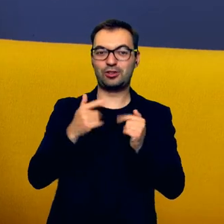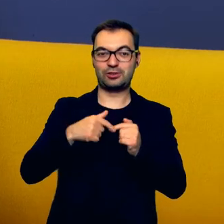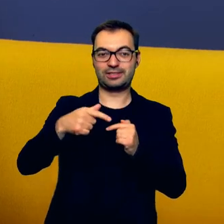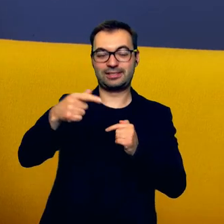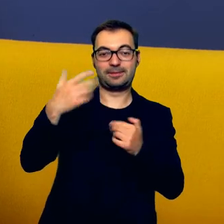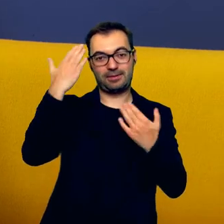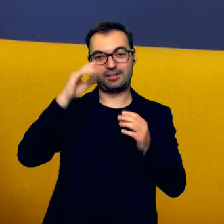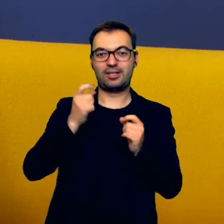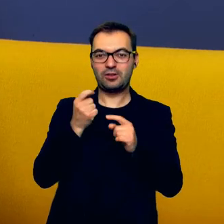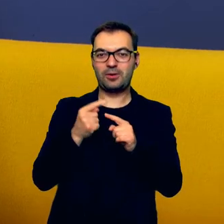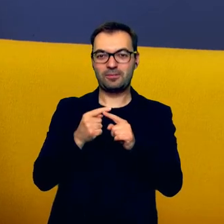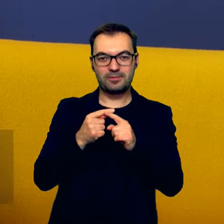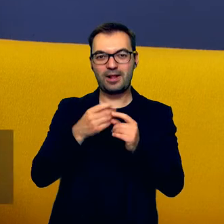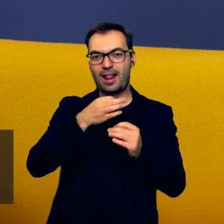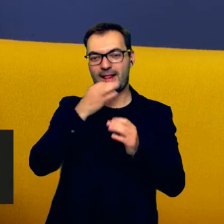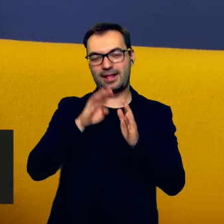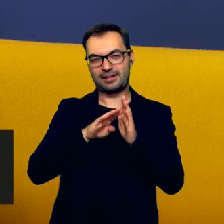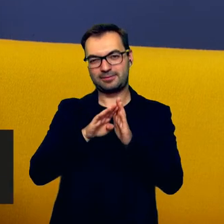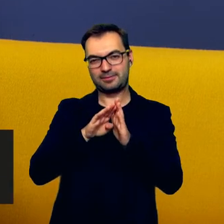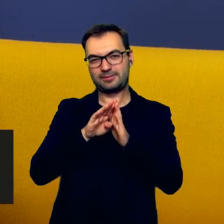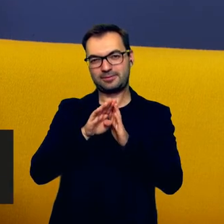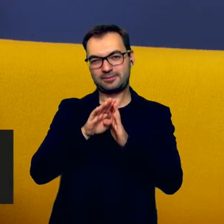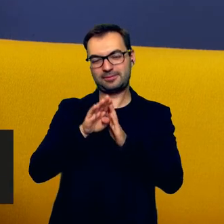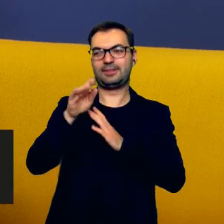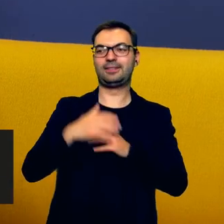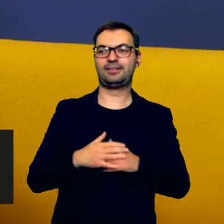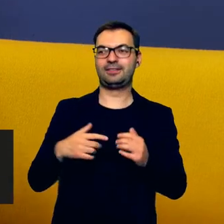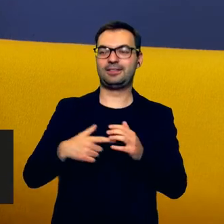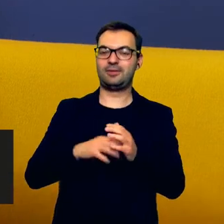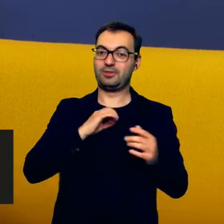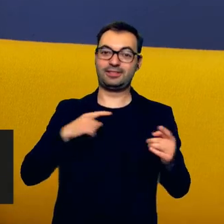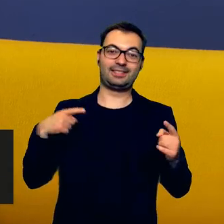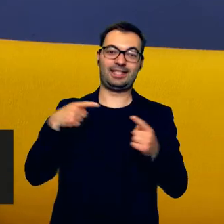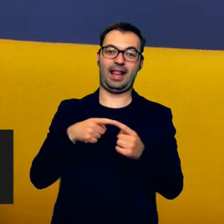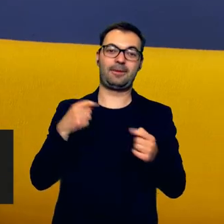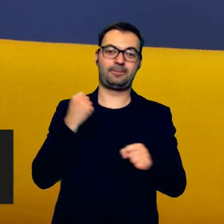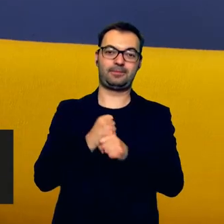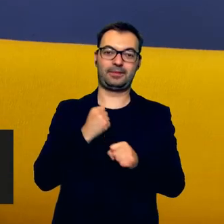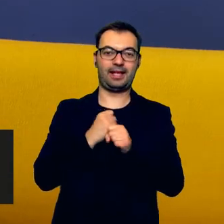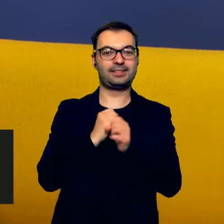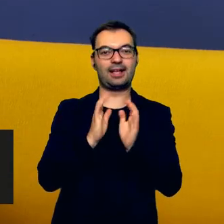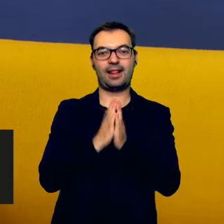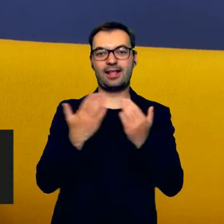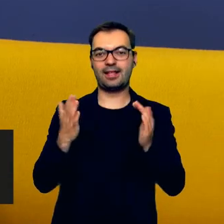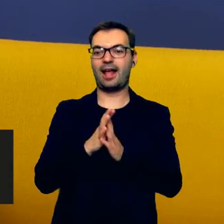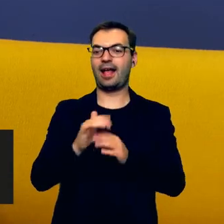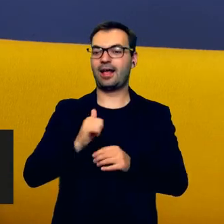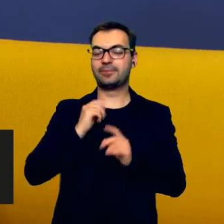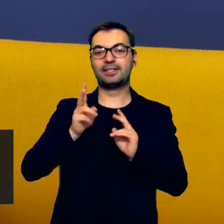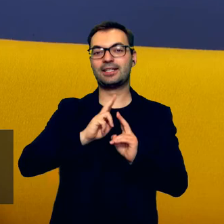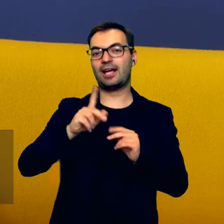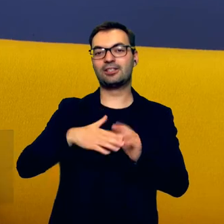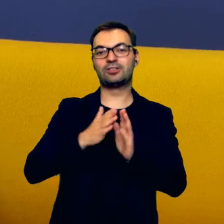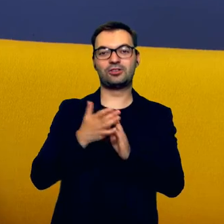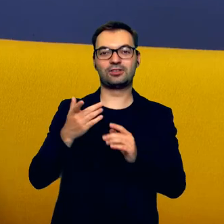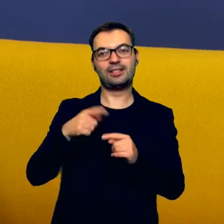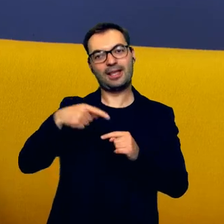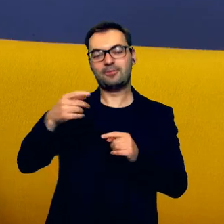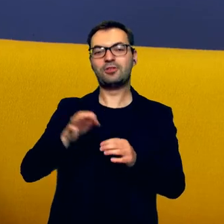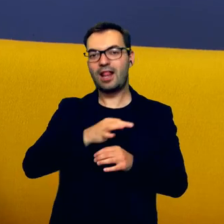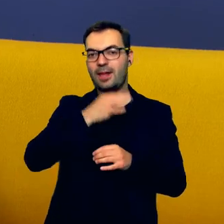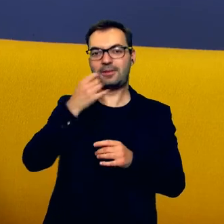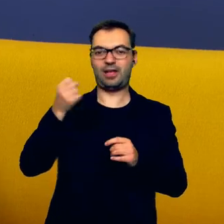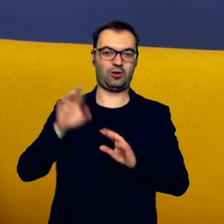nadzieję, że udaje mi się pokonywać jakieś drobne szczebelki. To jest zresztą cel mojej pracy literackiej, aby każda książka nie była gorsza